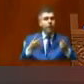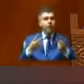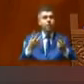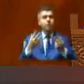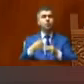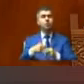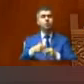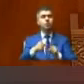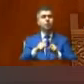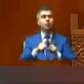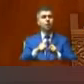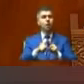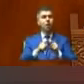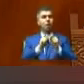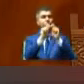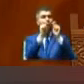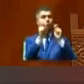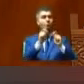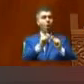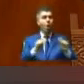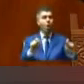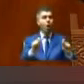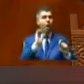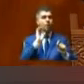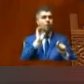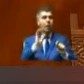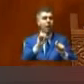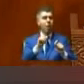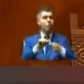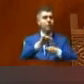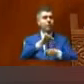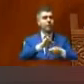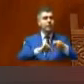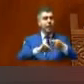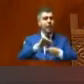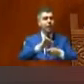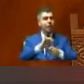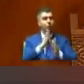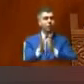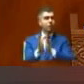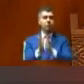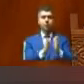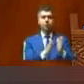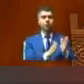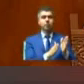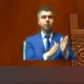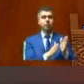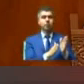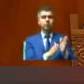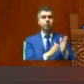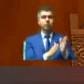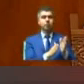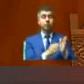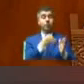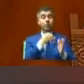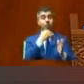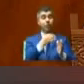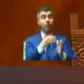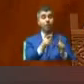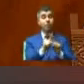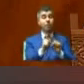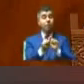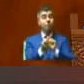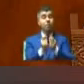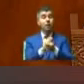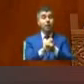أو التحرير أو تحويل الصرف. نحن ما كنهضروش على هذا، نتكلم عن تغيير